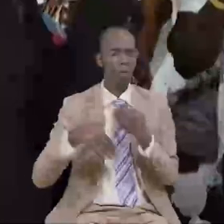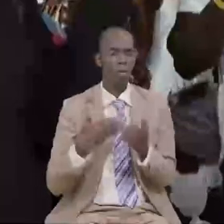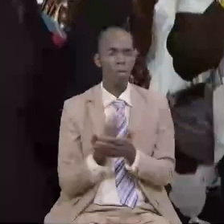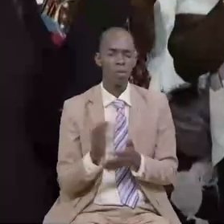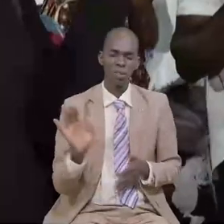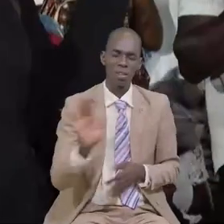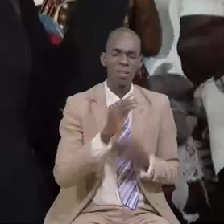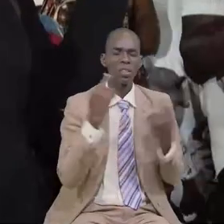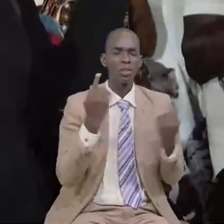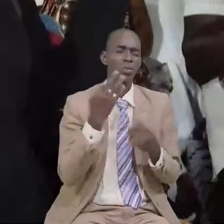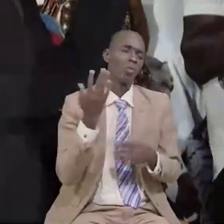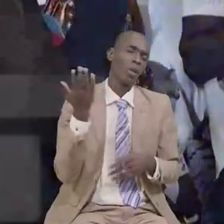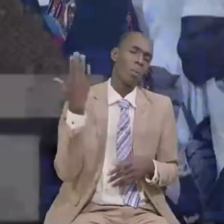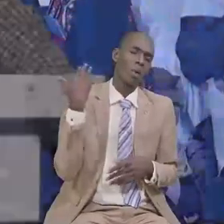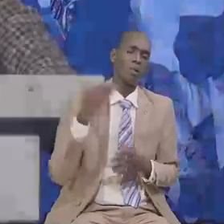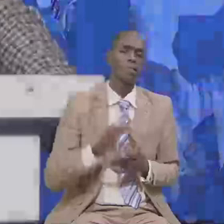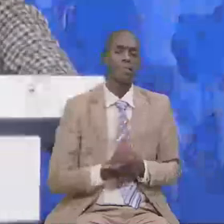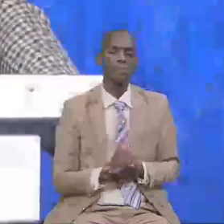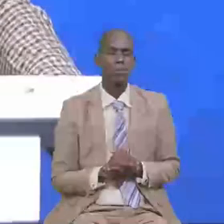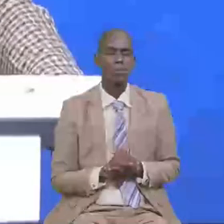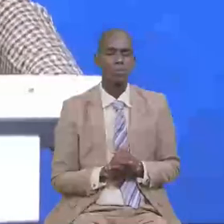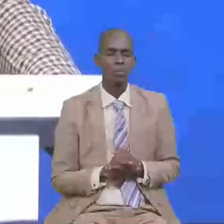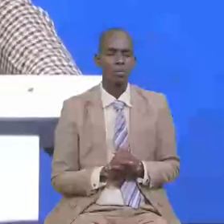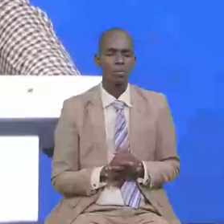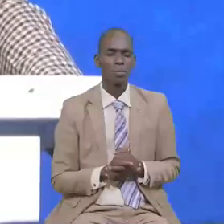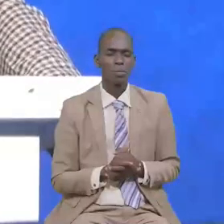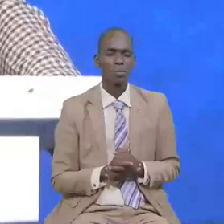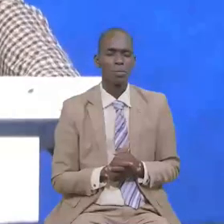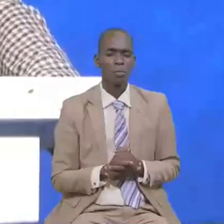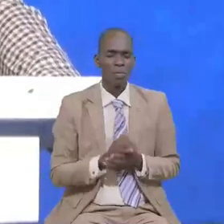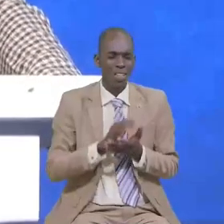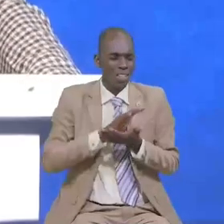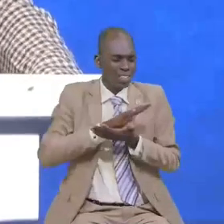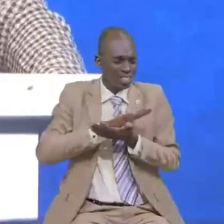Pardonne et oublie tous les péchés du passé.